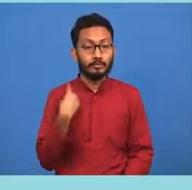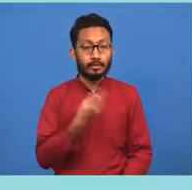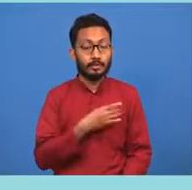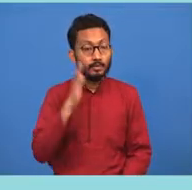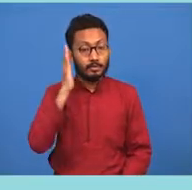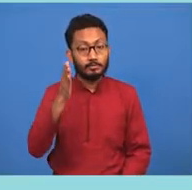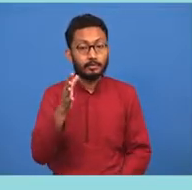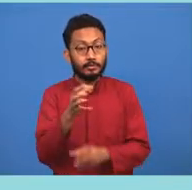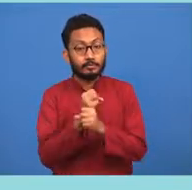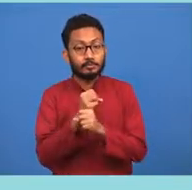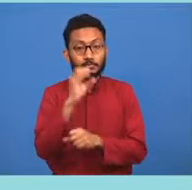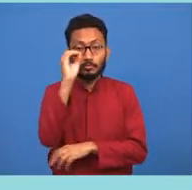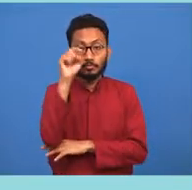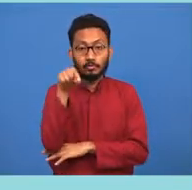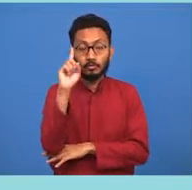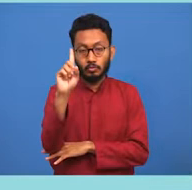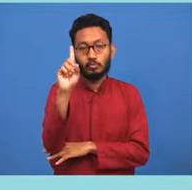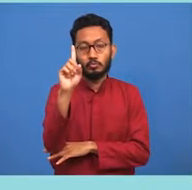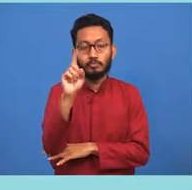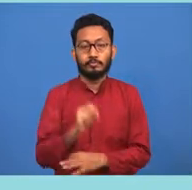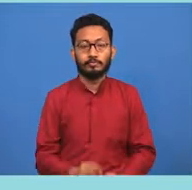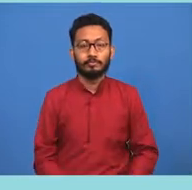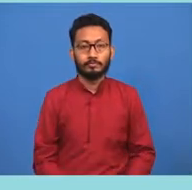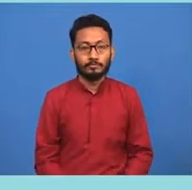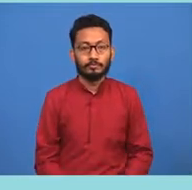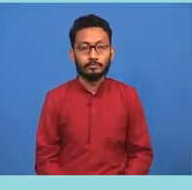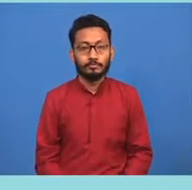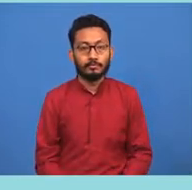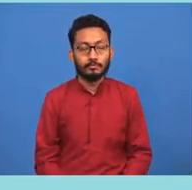dapat 0.1 mol.